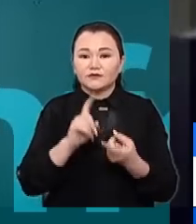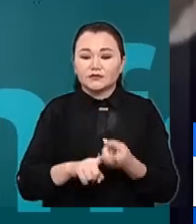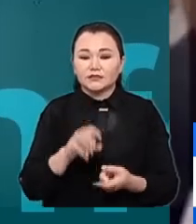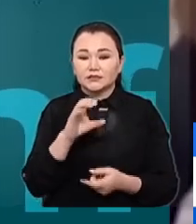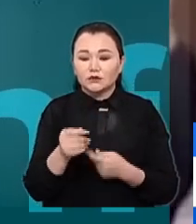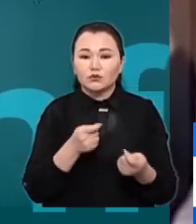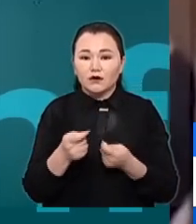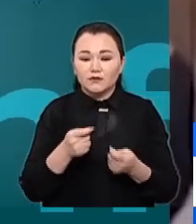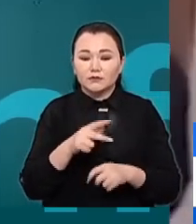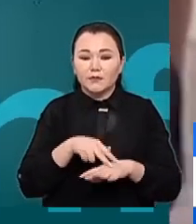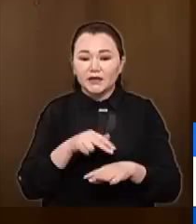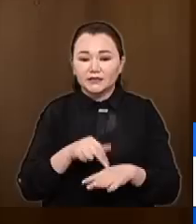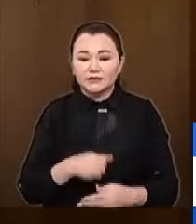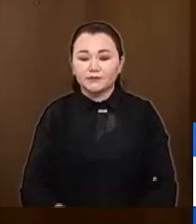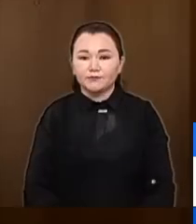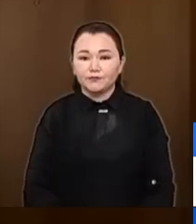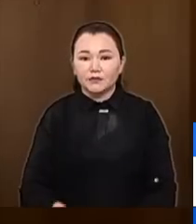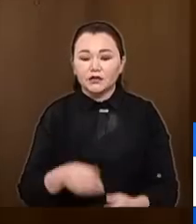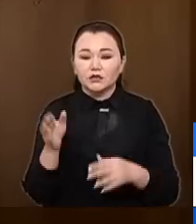с руководством полиции